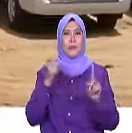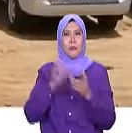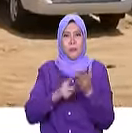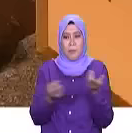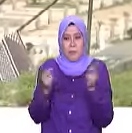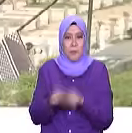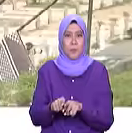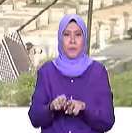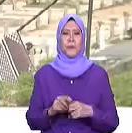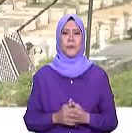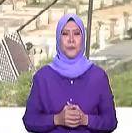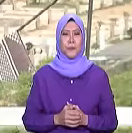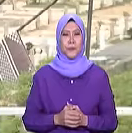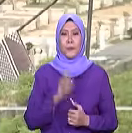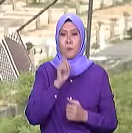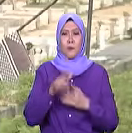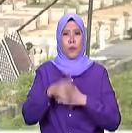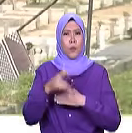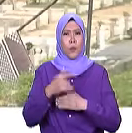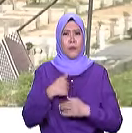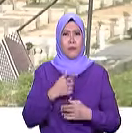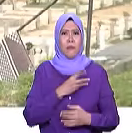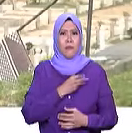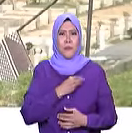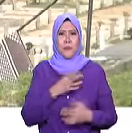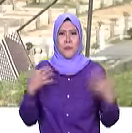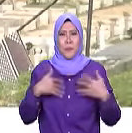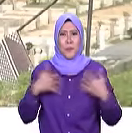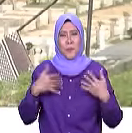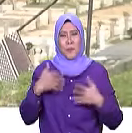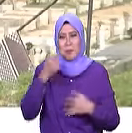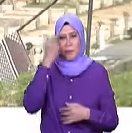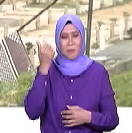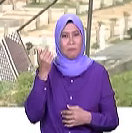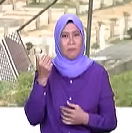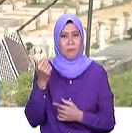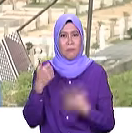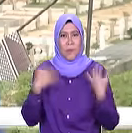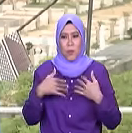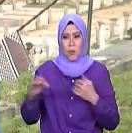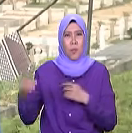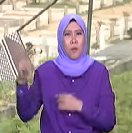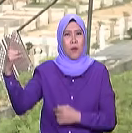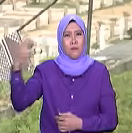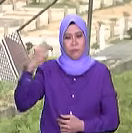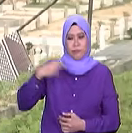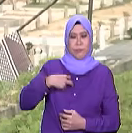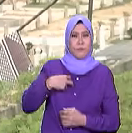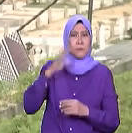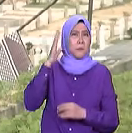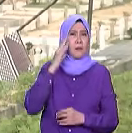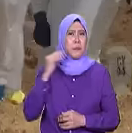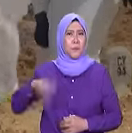sebarang risiko. Kat awalnya saya takut jugalah, perasaan mental juga kerana takut dijangkiti kan, tak ada pengalaman